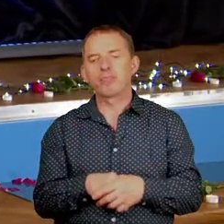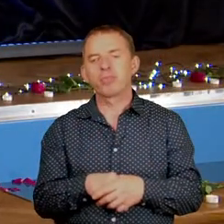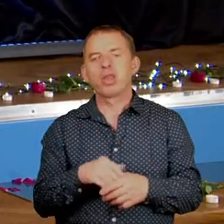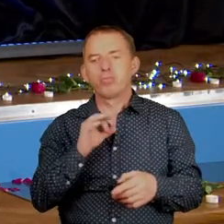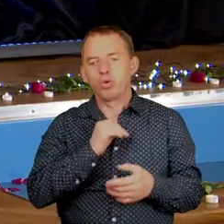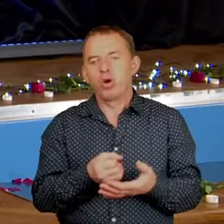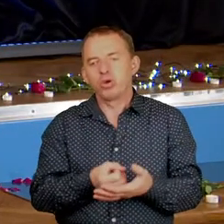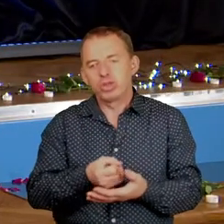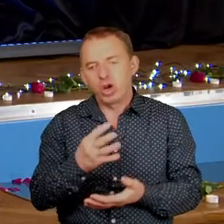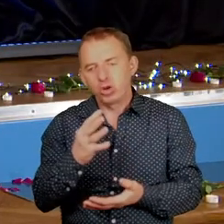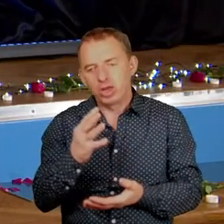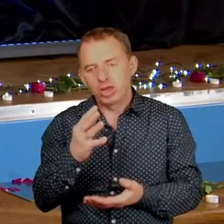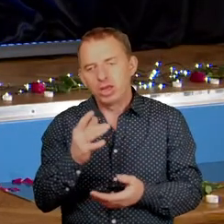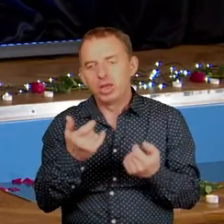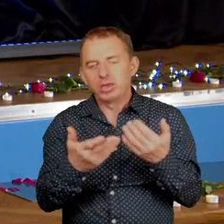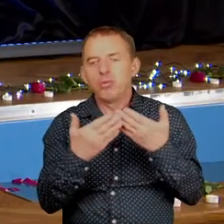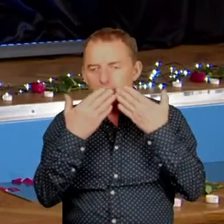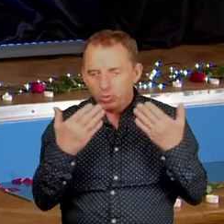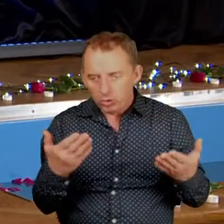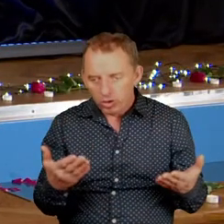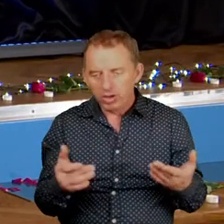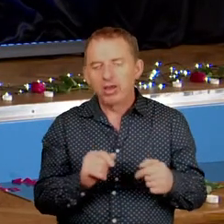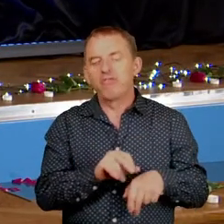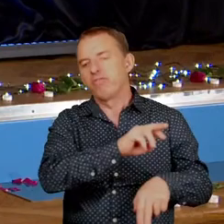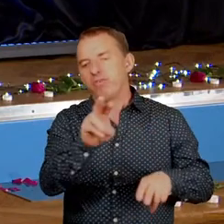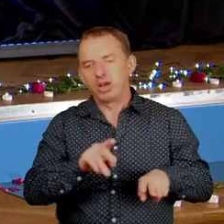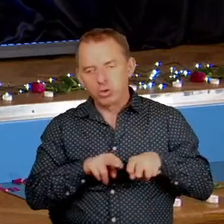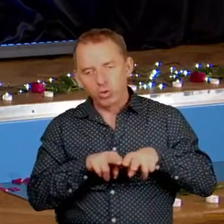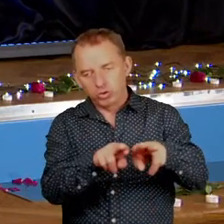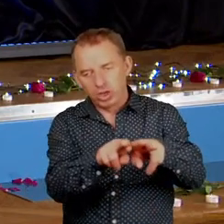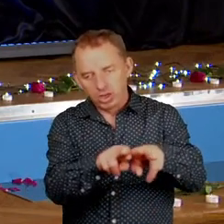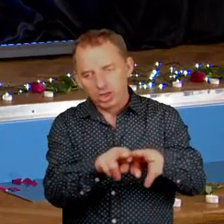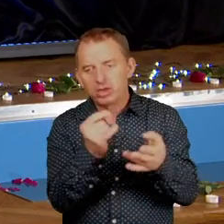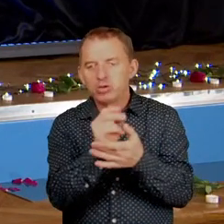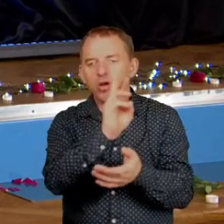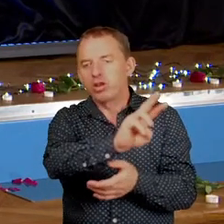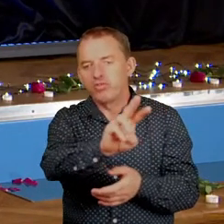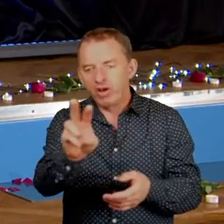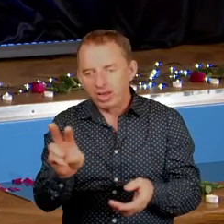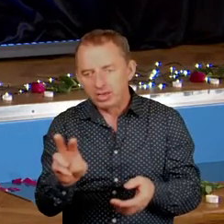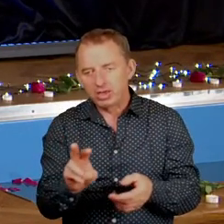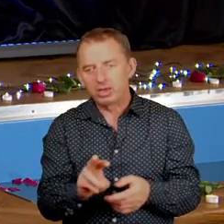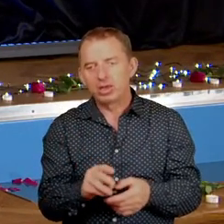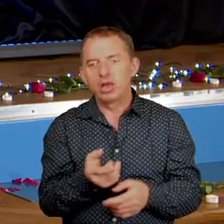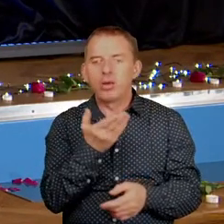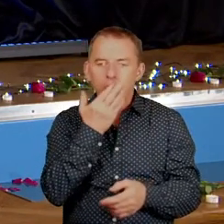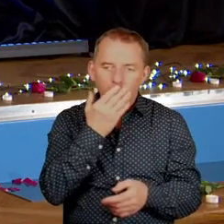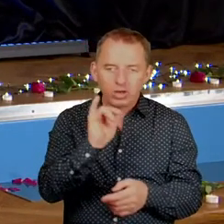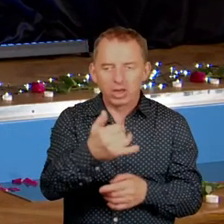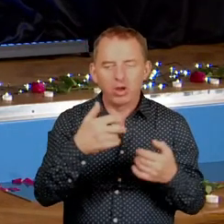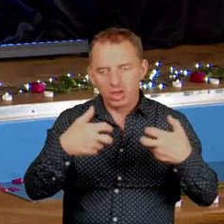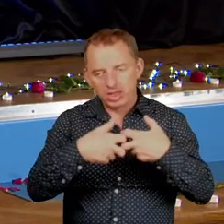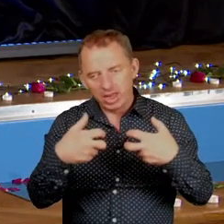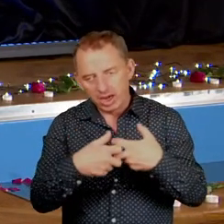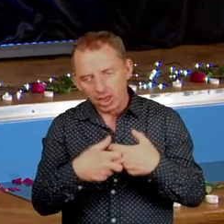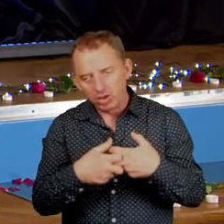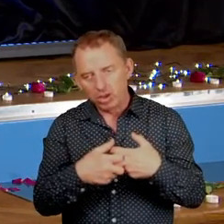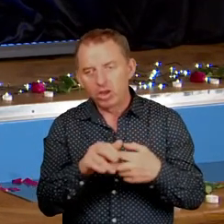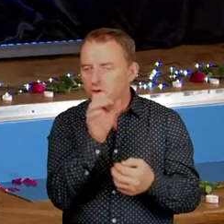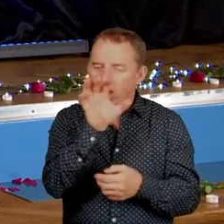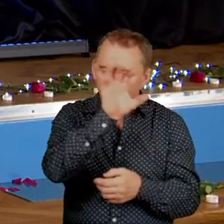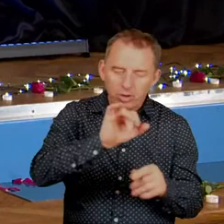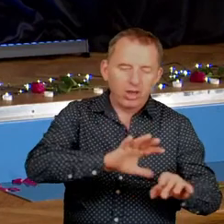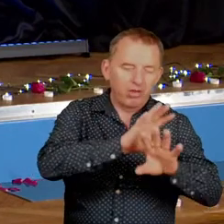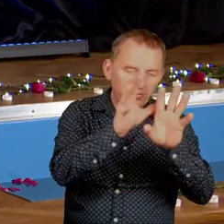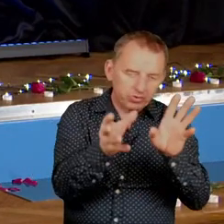drodzy, chcemy podziękować wam za udział. Jeżeli ktoś z was, mówię to w tej chwili do internautów, nie obejrzał